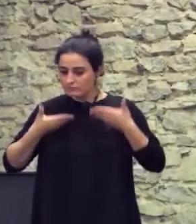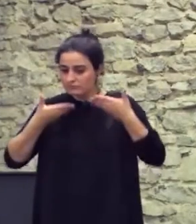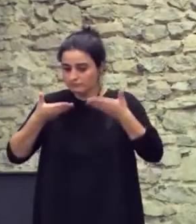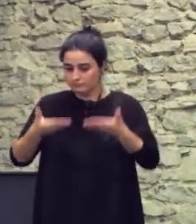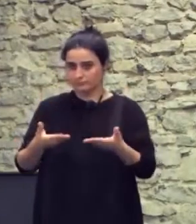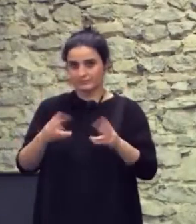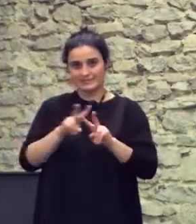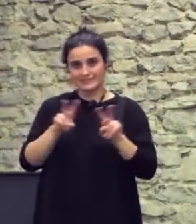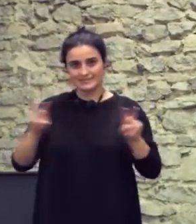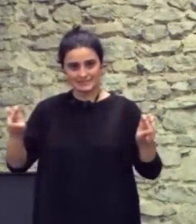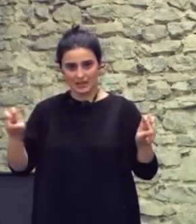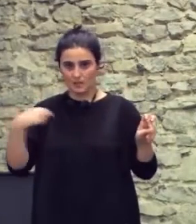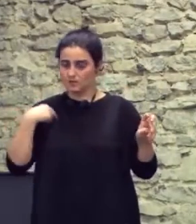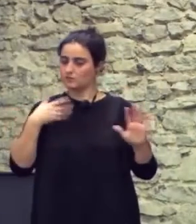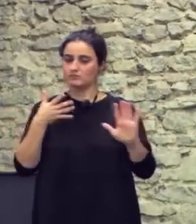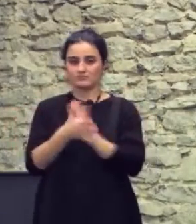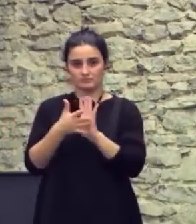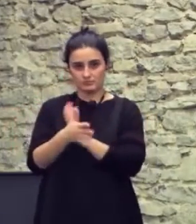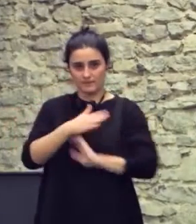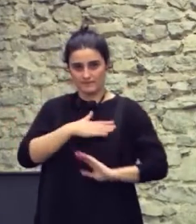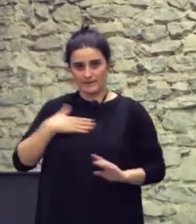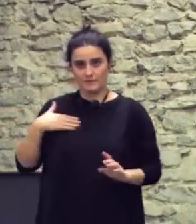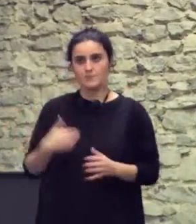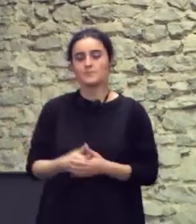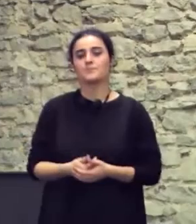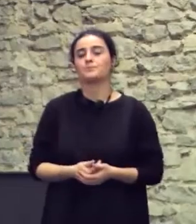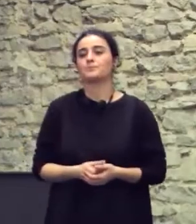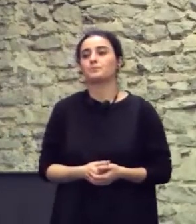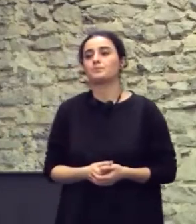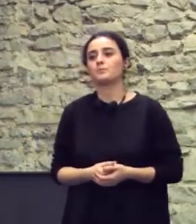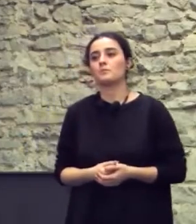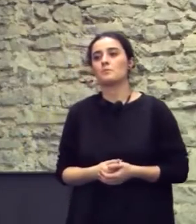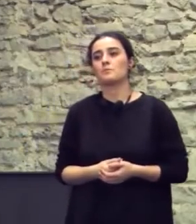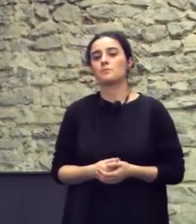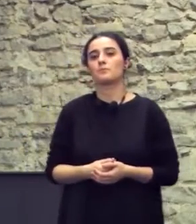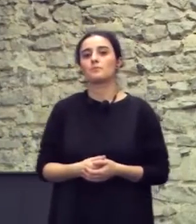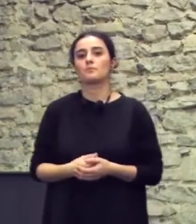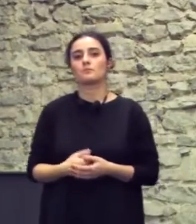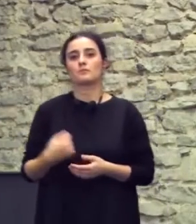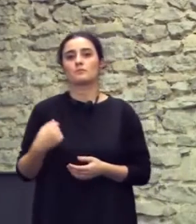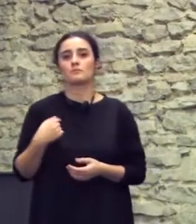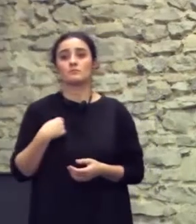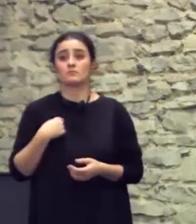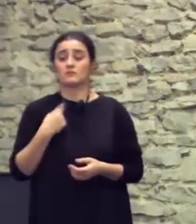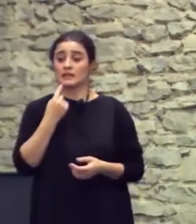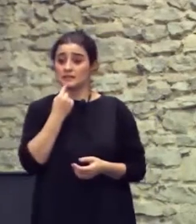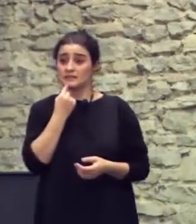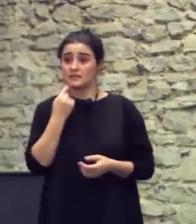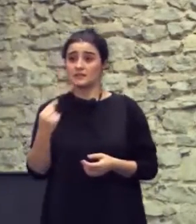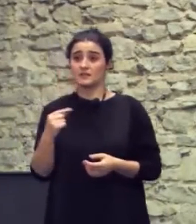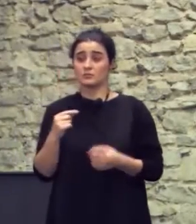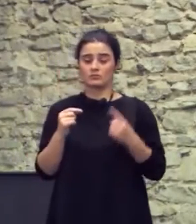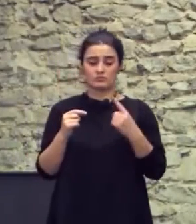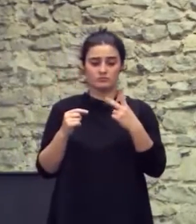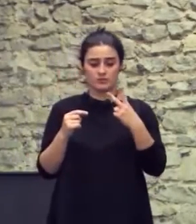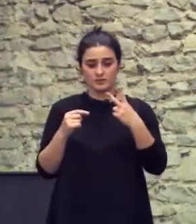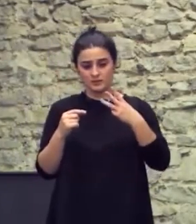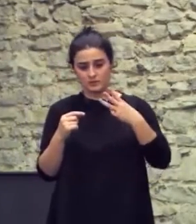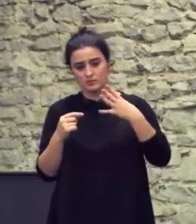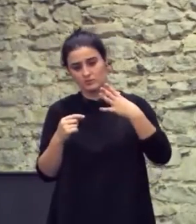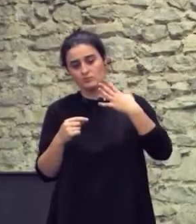inguruan izan dituan burua uste batzuetatik, ez? Hortaz, esango nuke bat, bi, iru, lau,